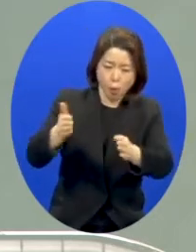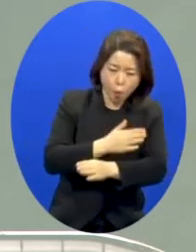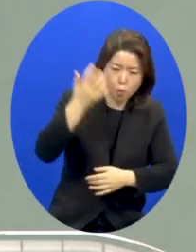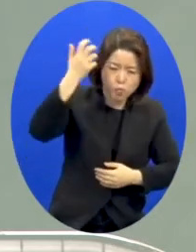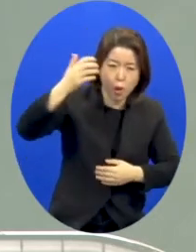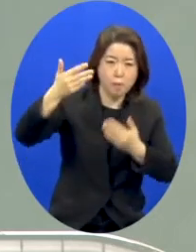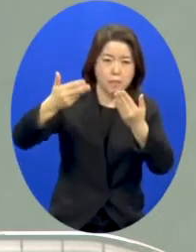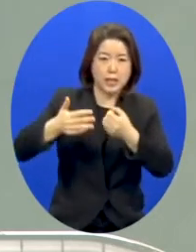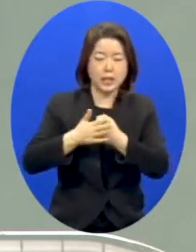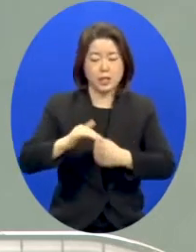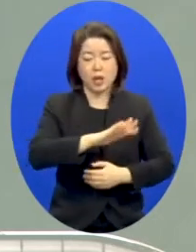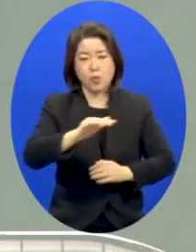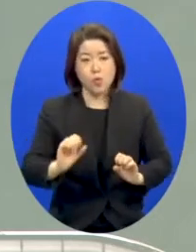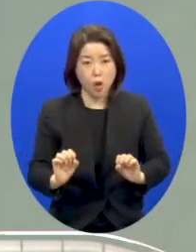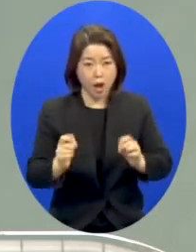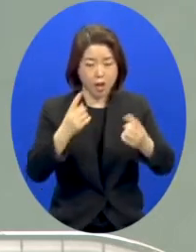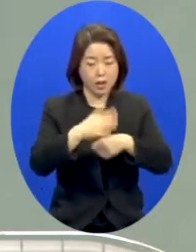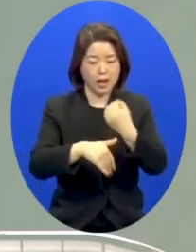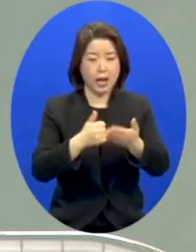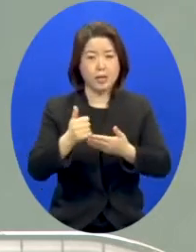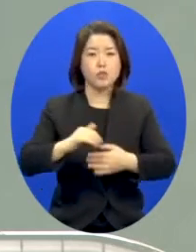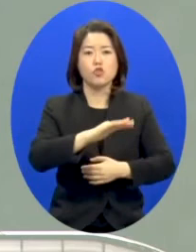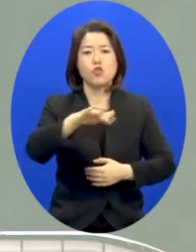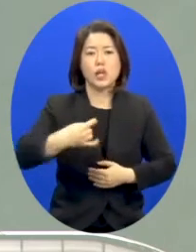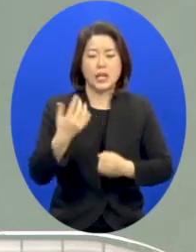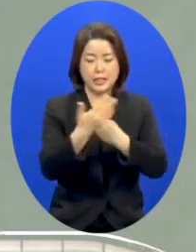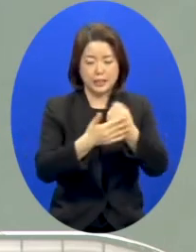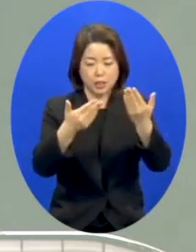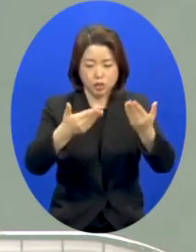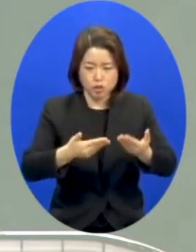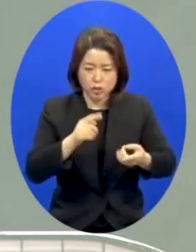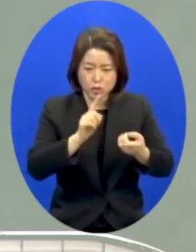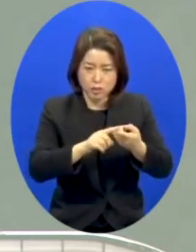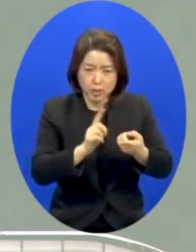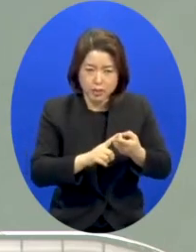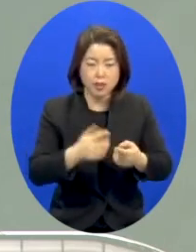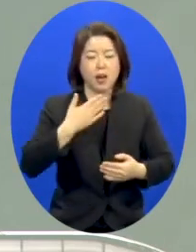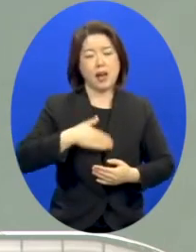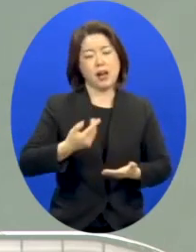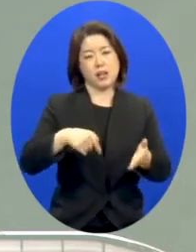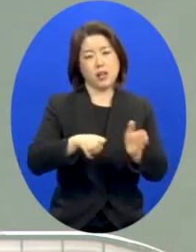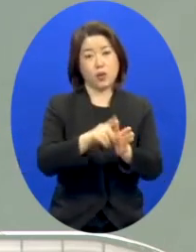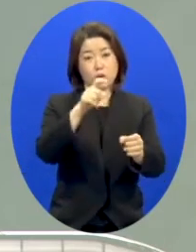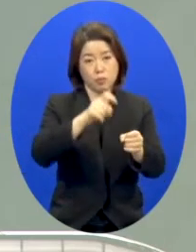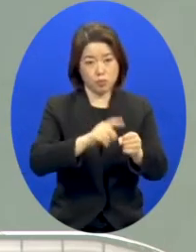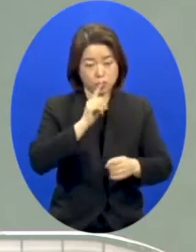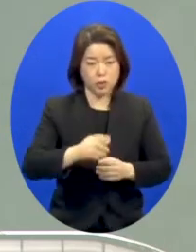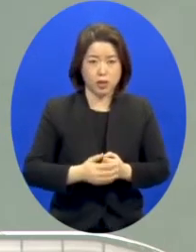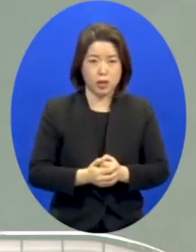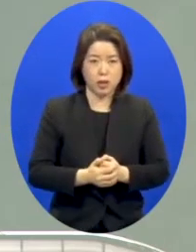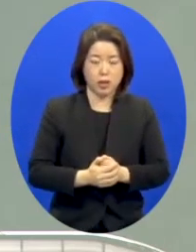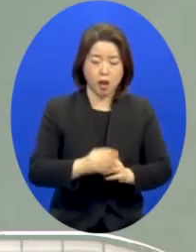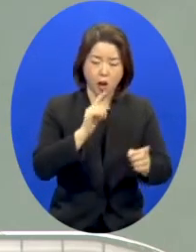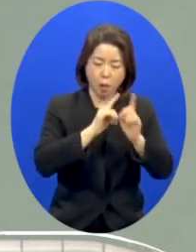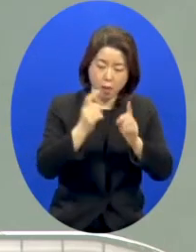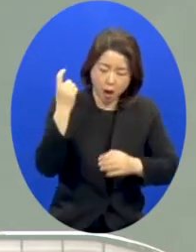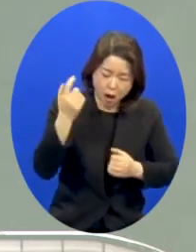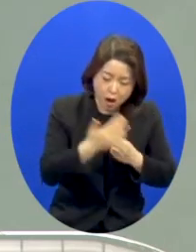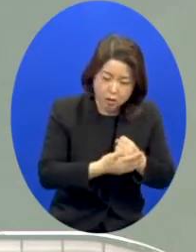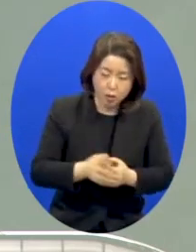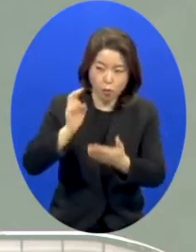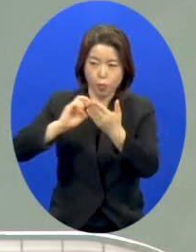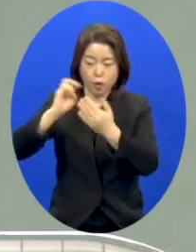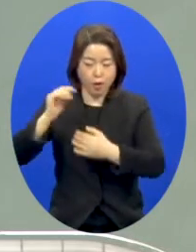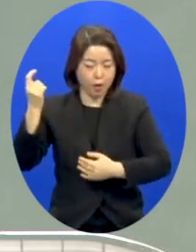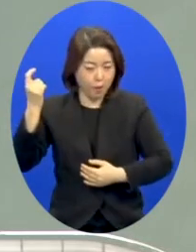우리로 하여금 하나님께서 우리에게 은혜로 주신 것들을 알게 하려 하심이라 말씀을 들으면 내가 되고 찬송을 들으며 뇌가